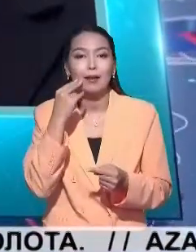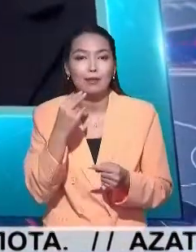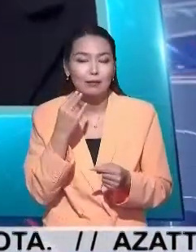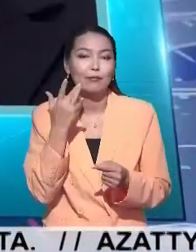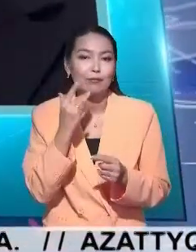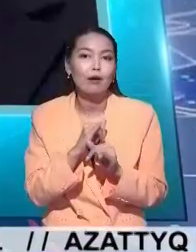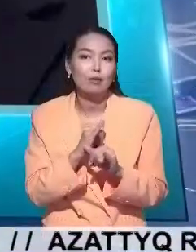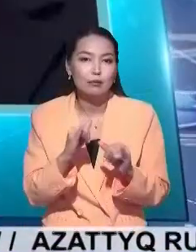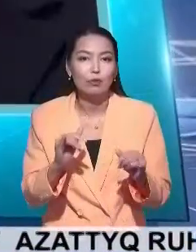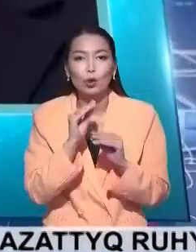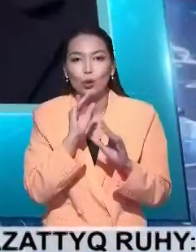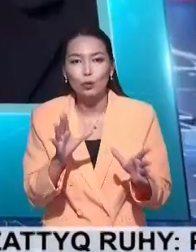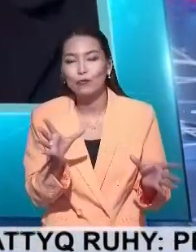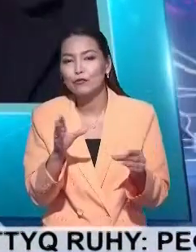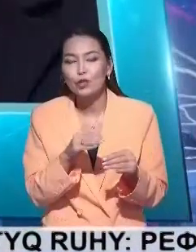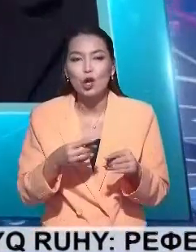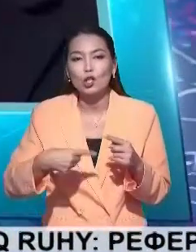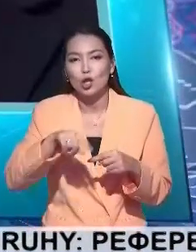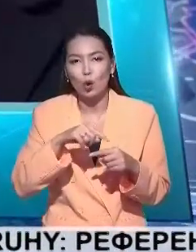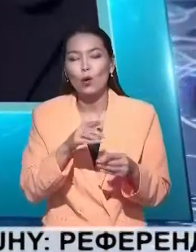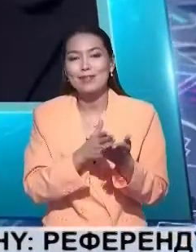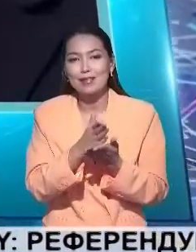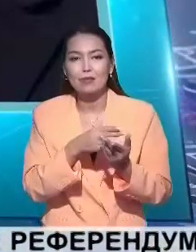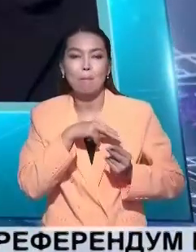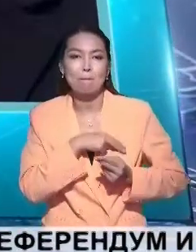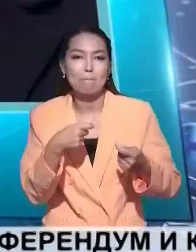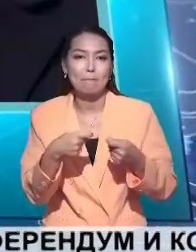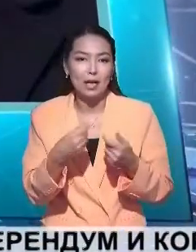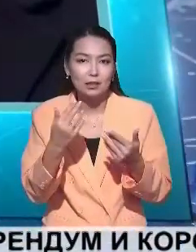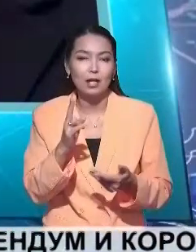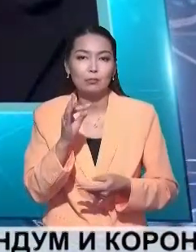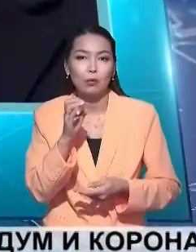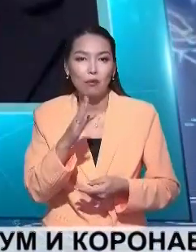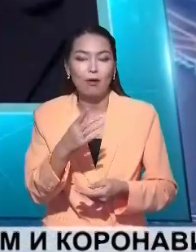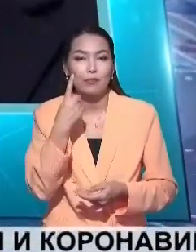динамично развивается в духе всестороннего стратегического партнерства. Касым-Жомарт Токаев выразил